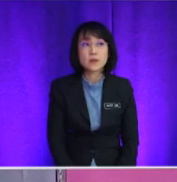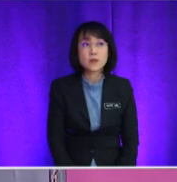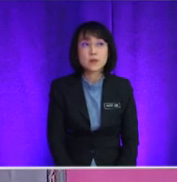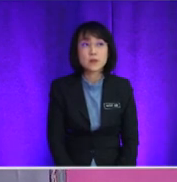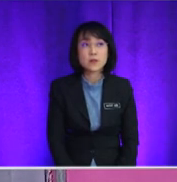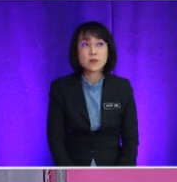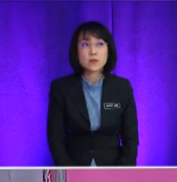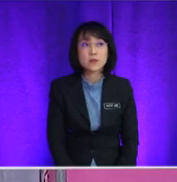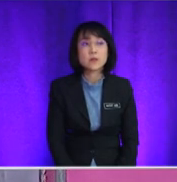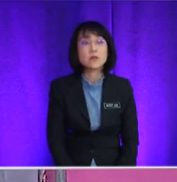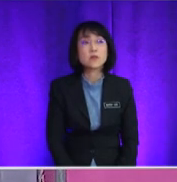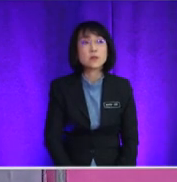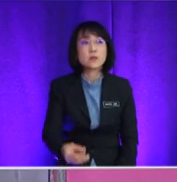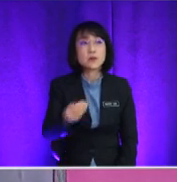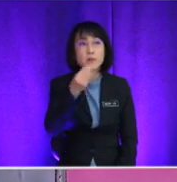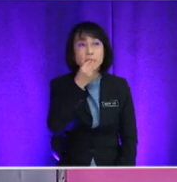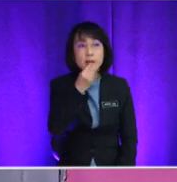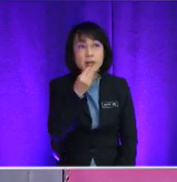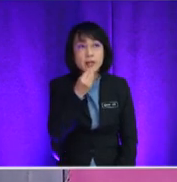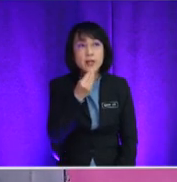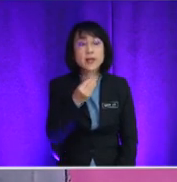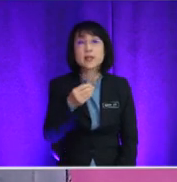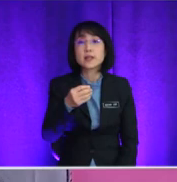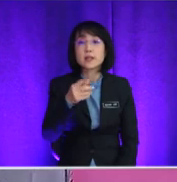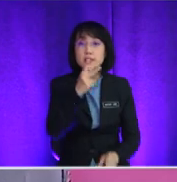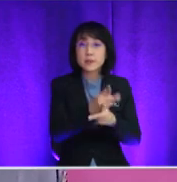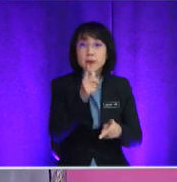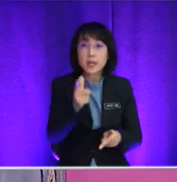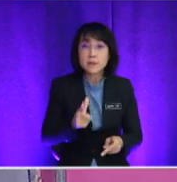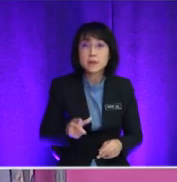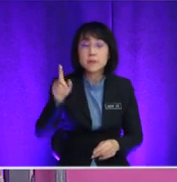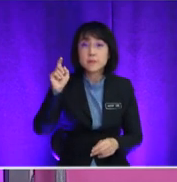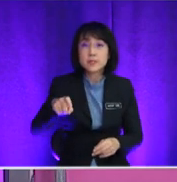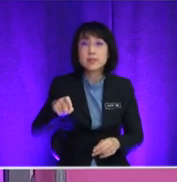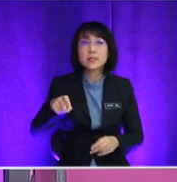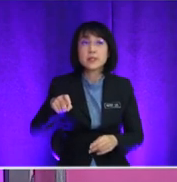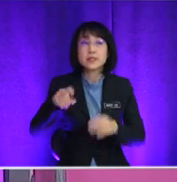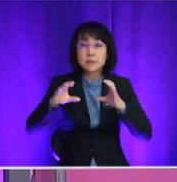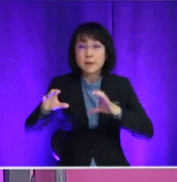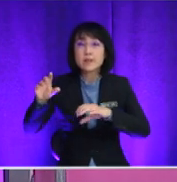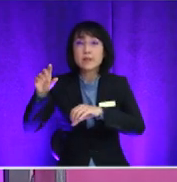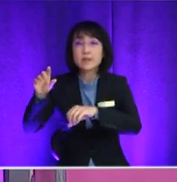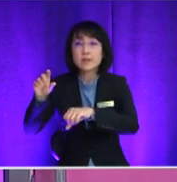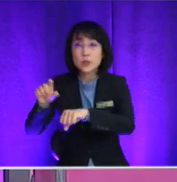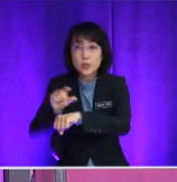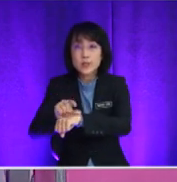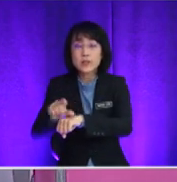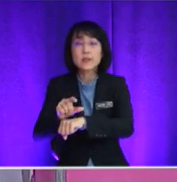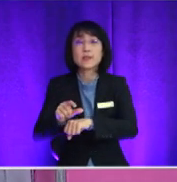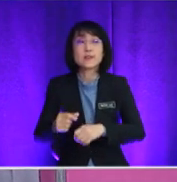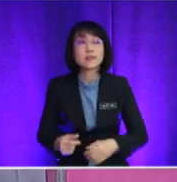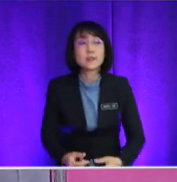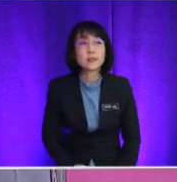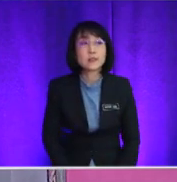pastikan ya makanan yang dah lama itu kita gunakan dahulu jadi dalam pengendalian stok ini juga gitu karena